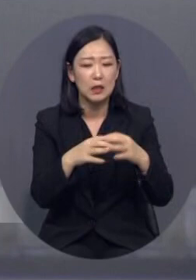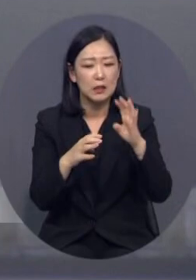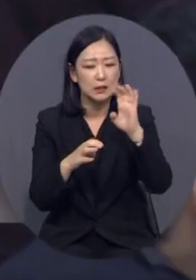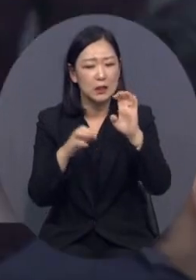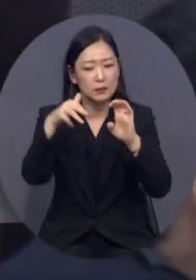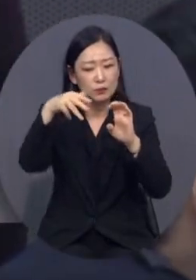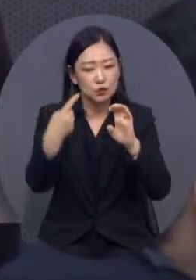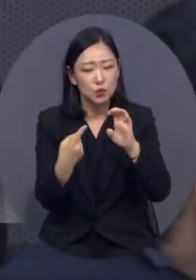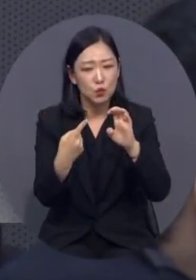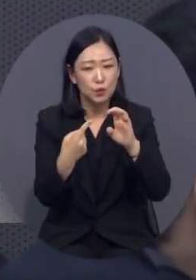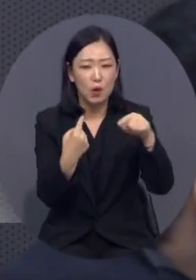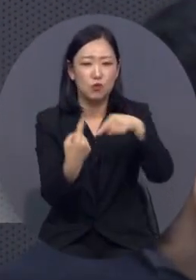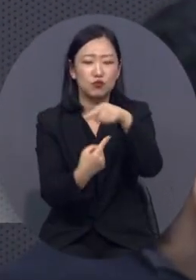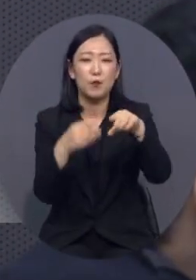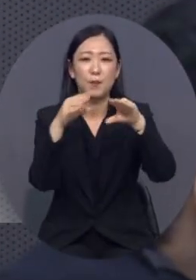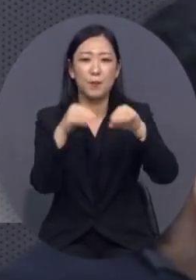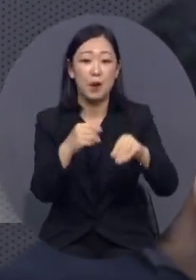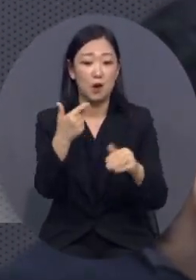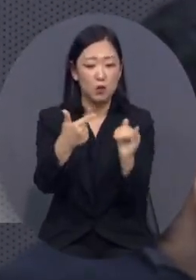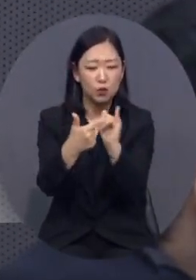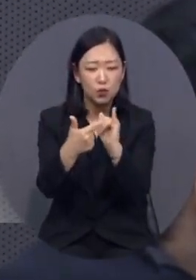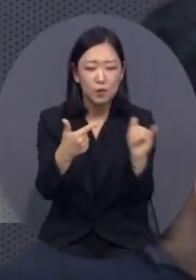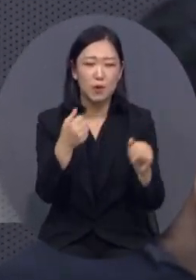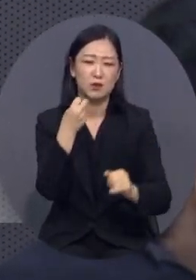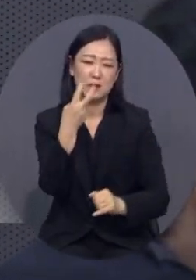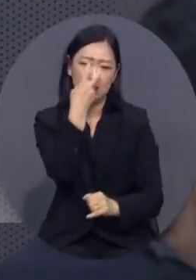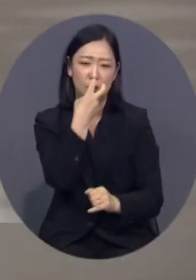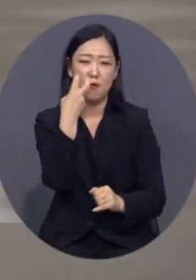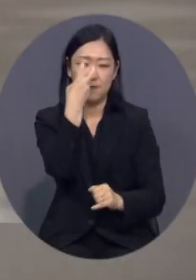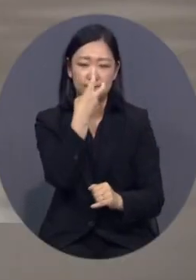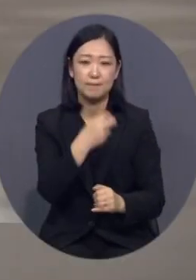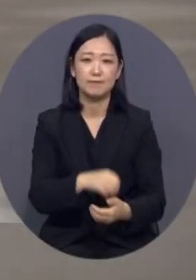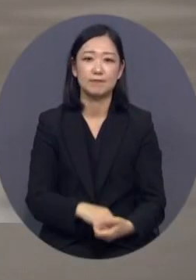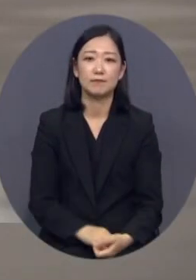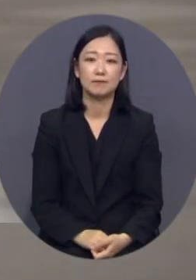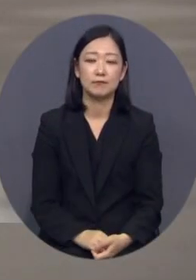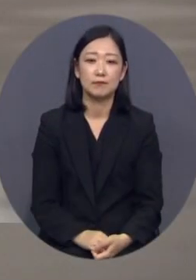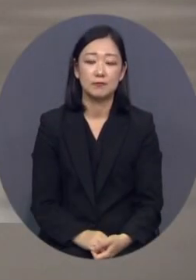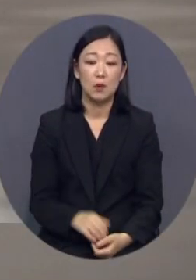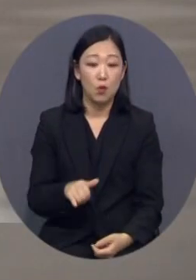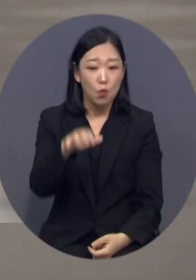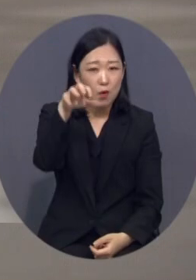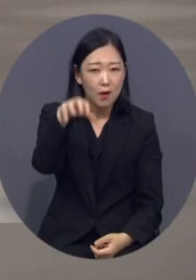40초 동안 작동을 멈춰 탑승객 6명을 재검색했습니다 제주공항에서는